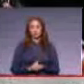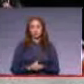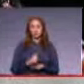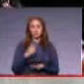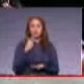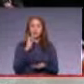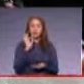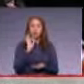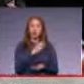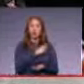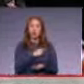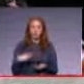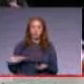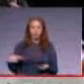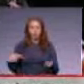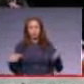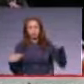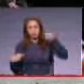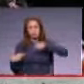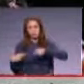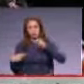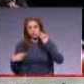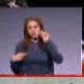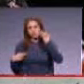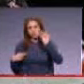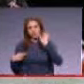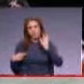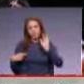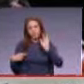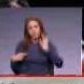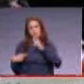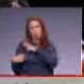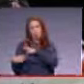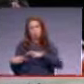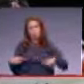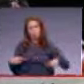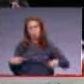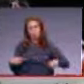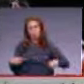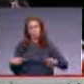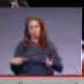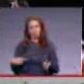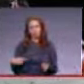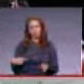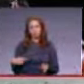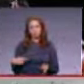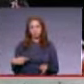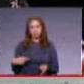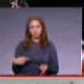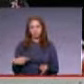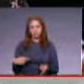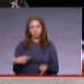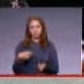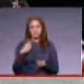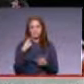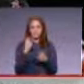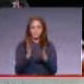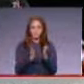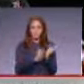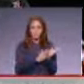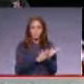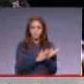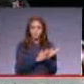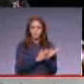الدولة، دور الدولة مهم فيها قوي. يعني اتكلم على الأدوية يا عمر، الأدوية